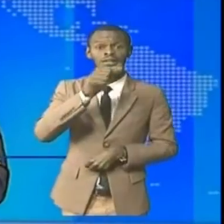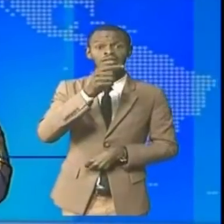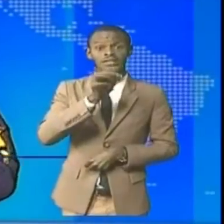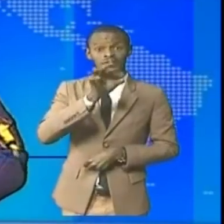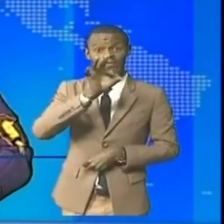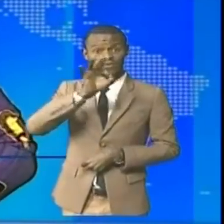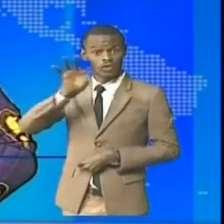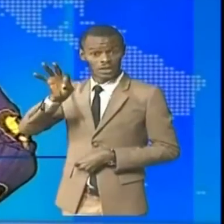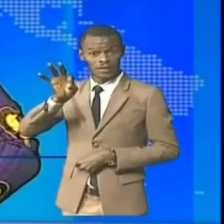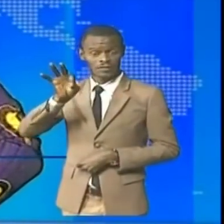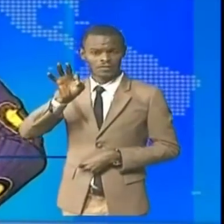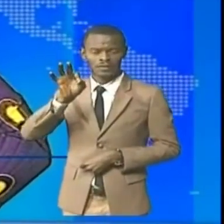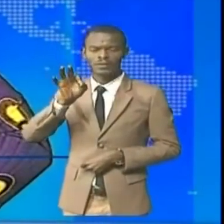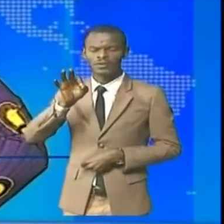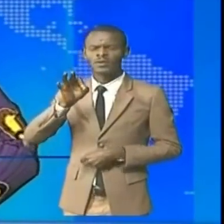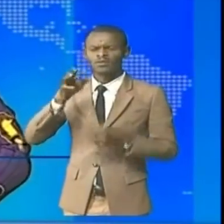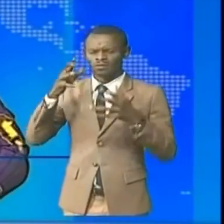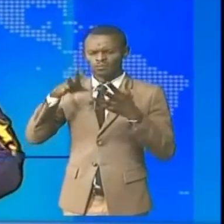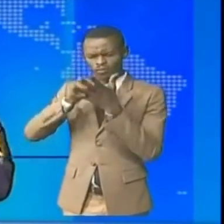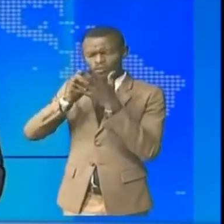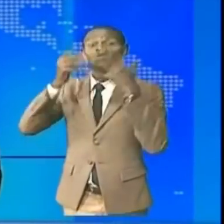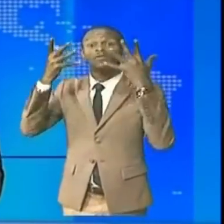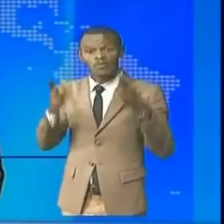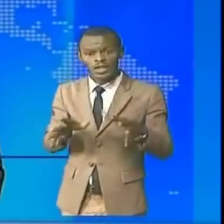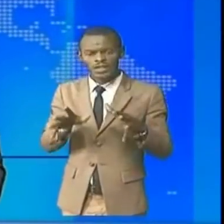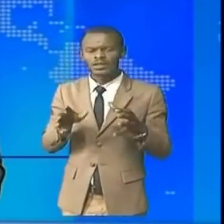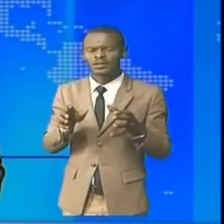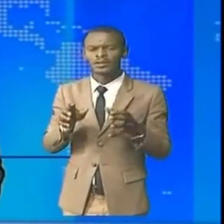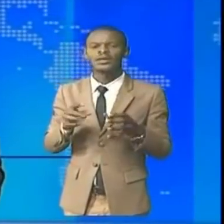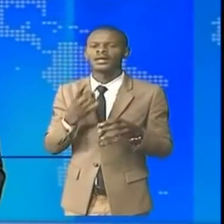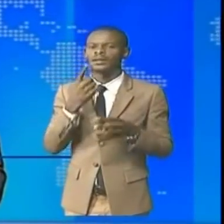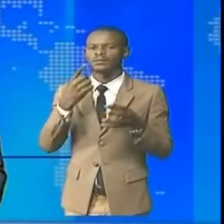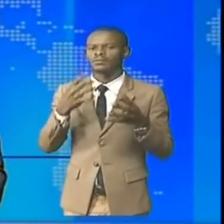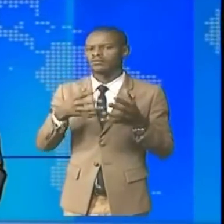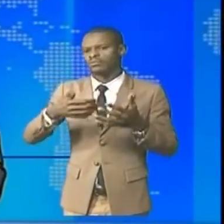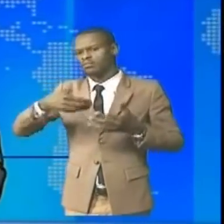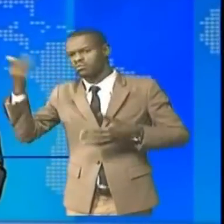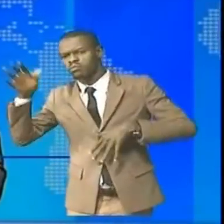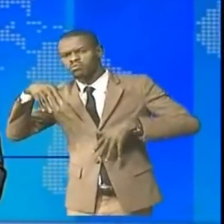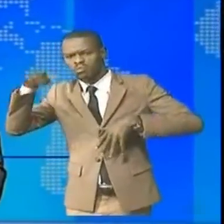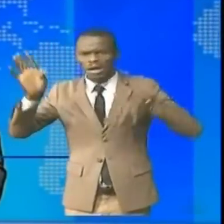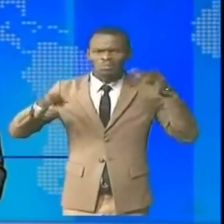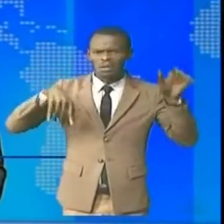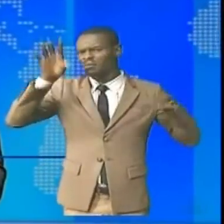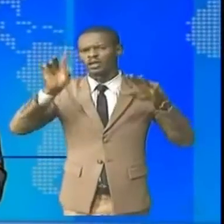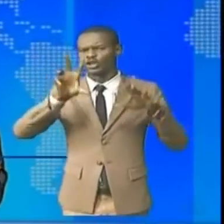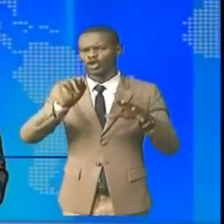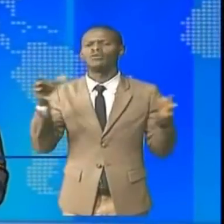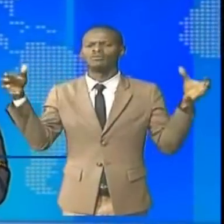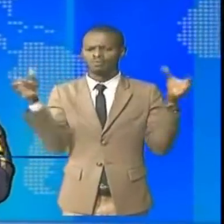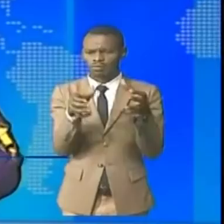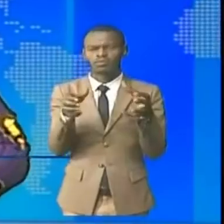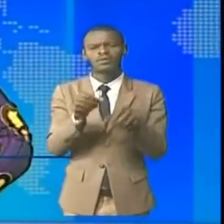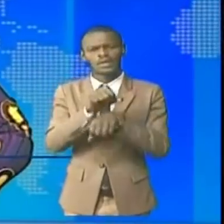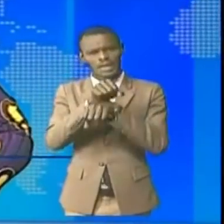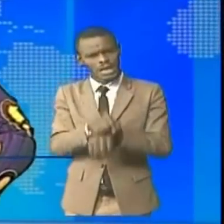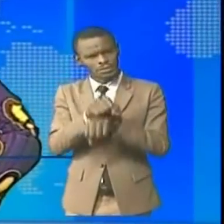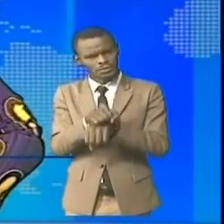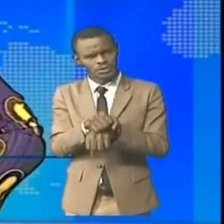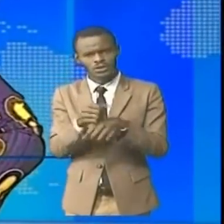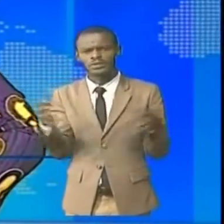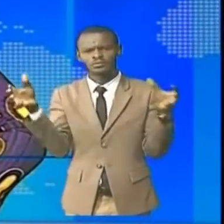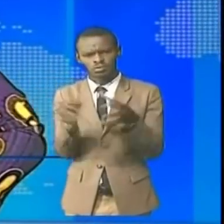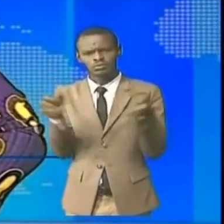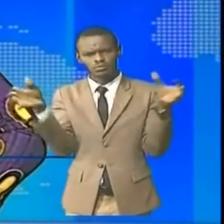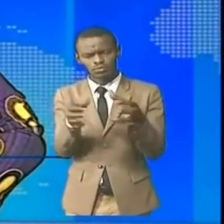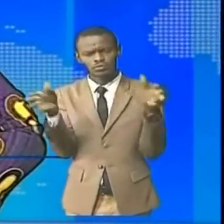1990-1997 se rencontrent à chaque occasion au sein de leur association Bomoko. En début de l'année 2022, les membres de cette